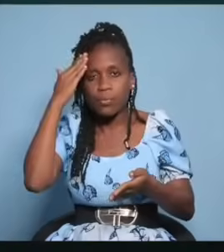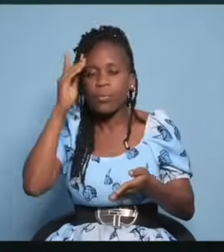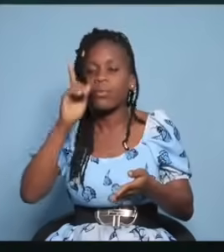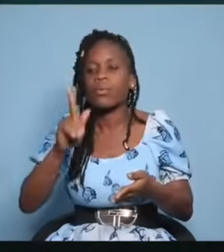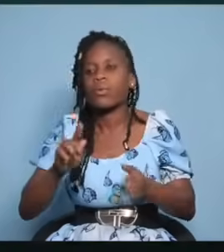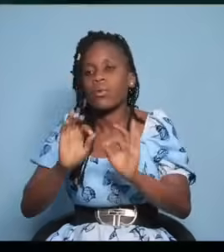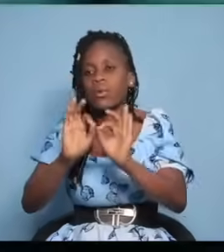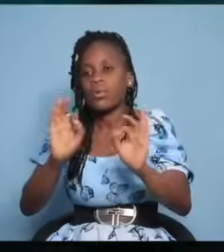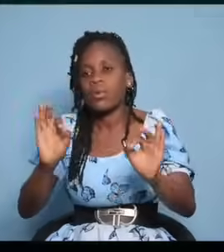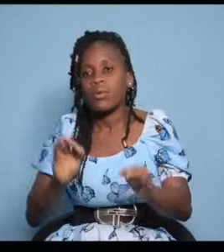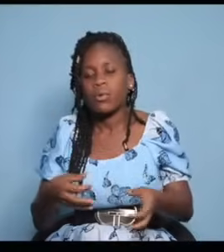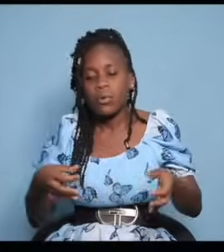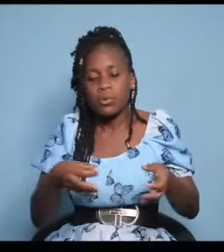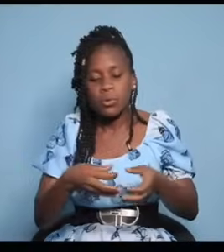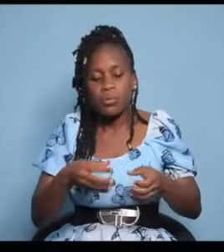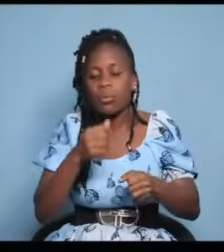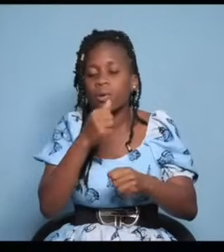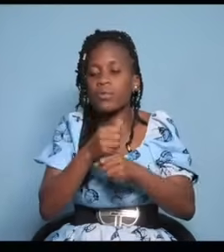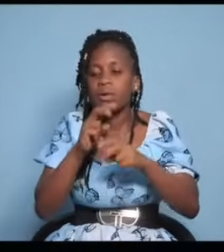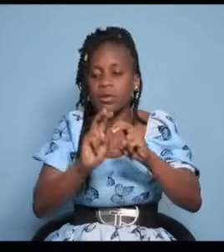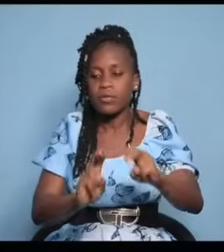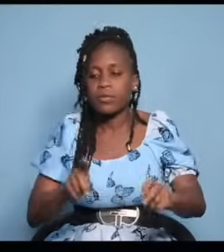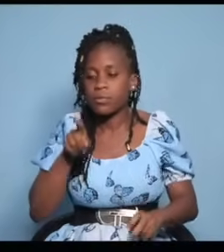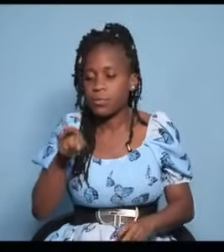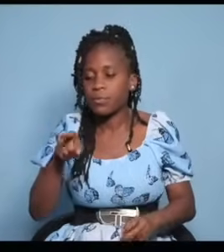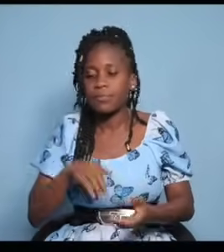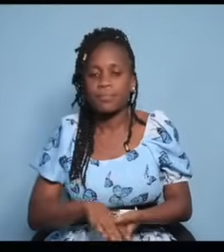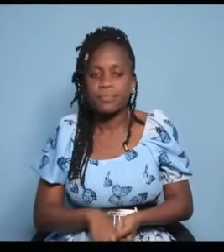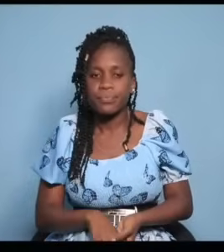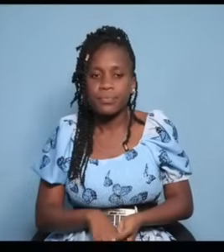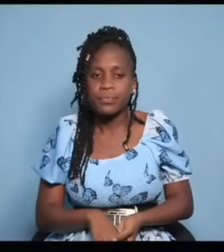wakaingia, wakaanza kufanya tafiti.